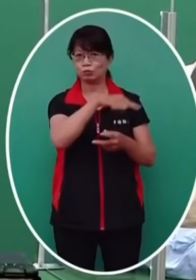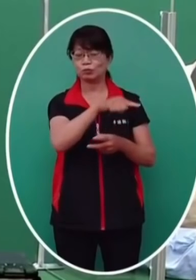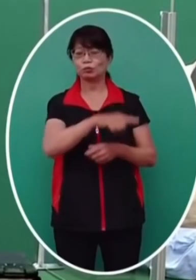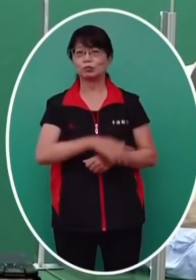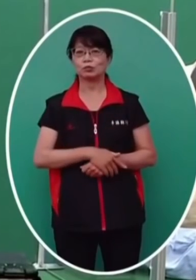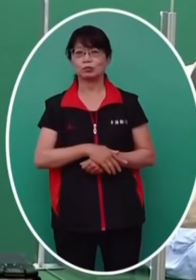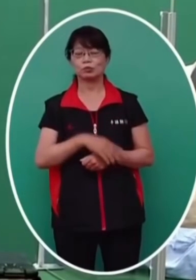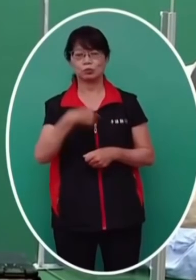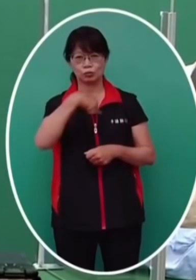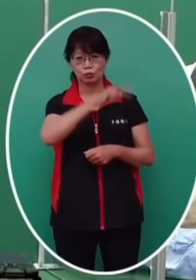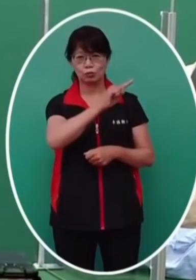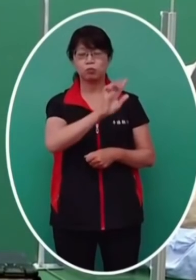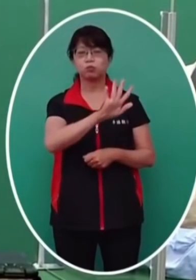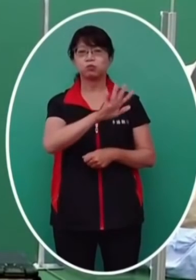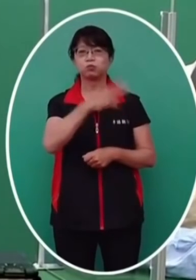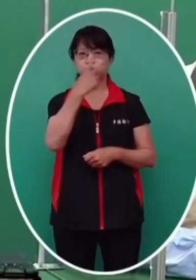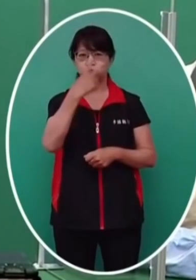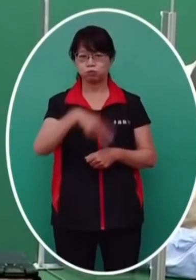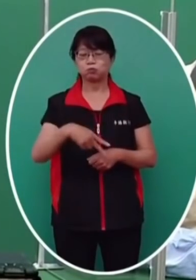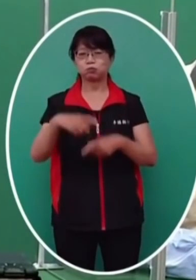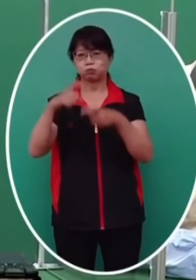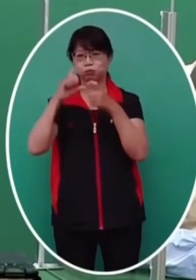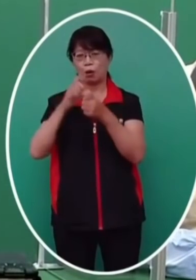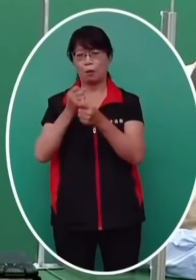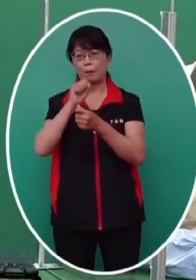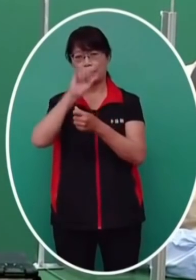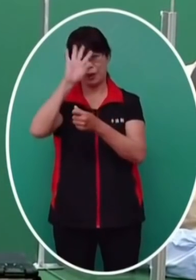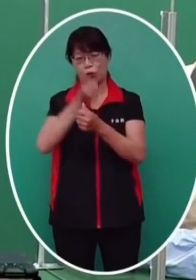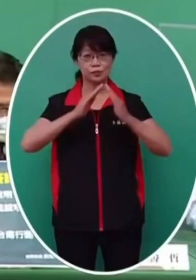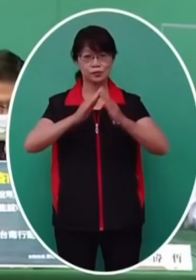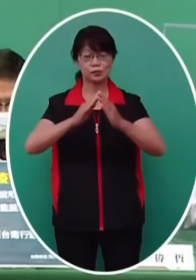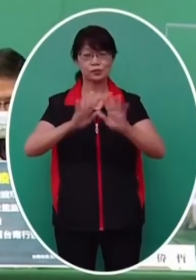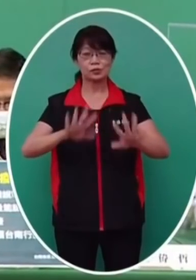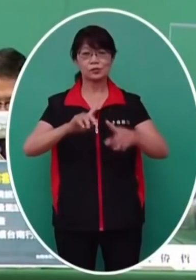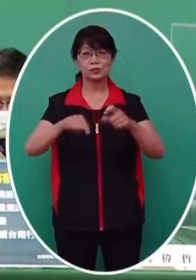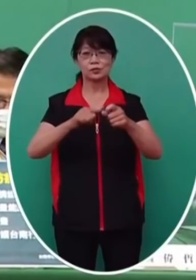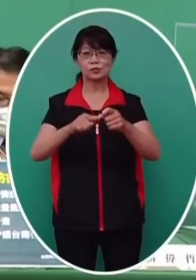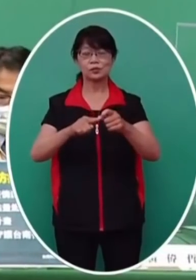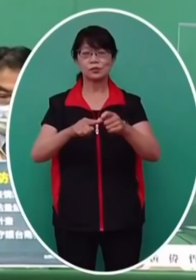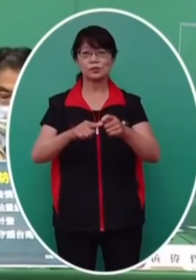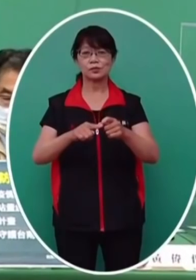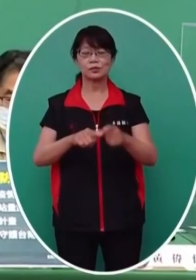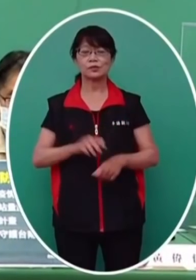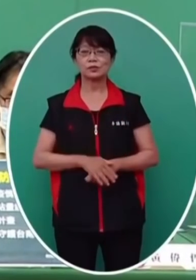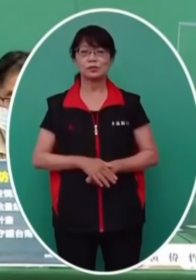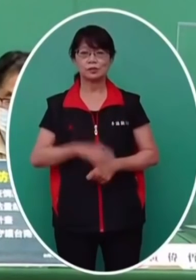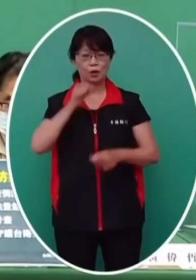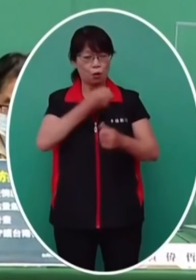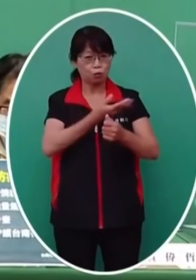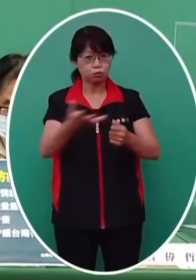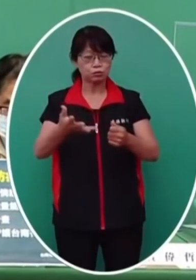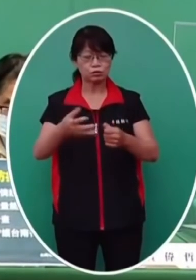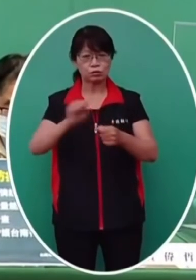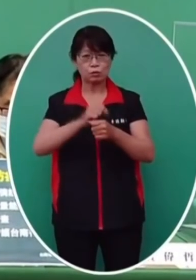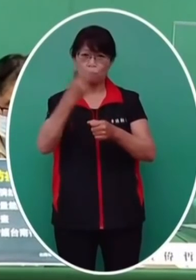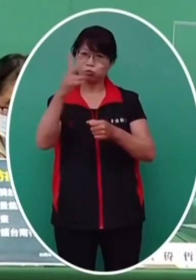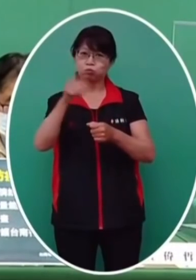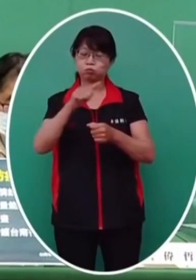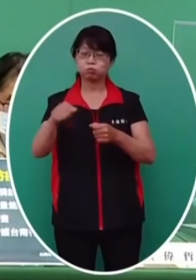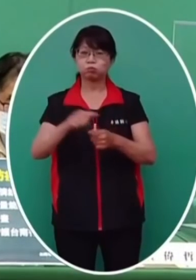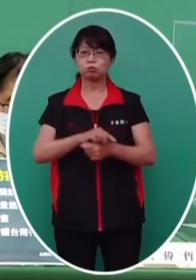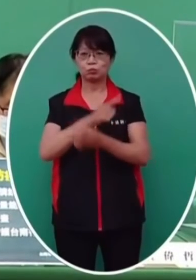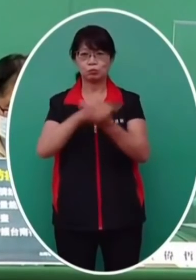险区的县市，然后把这个病毒带回来的。 今年本土的个案是加今天两例新增案例